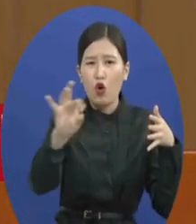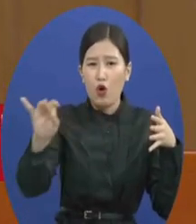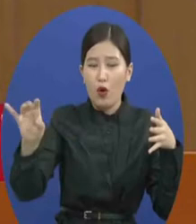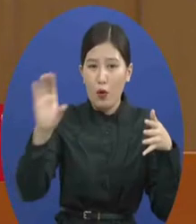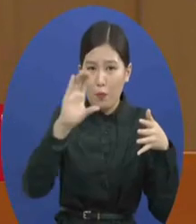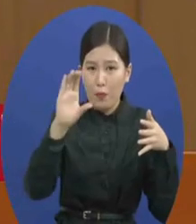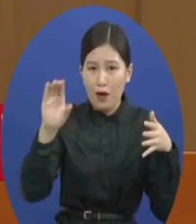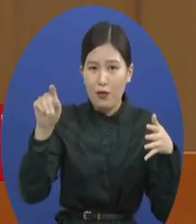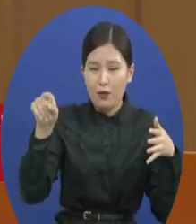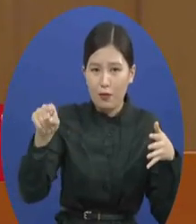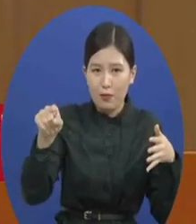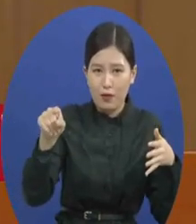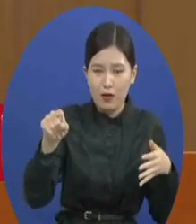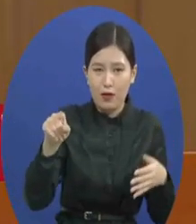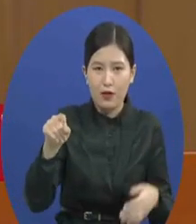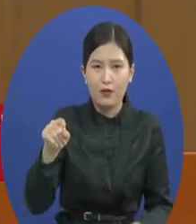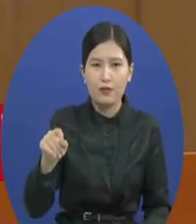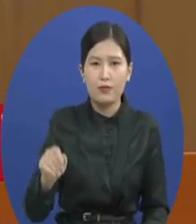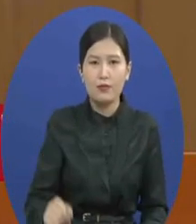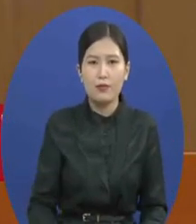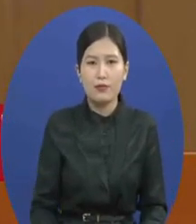нэгжүүдийн